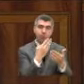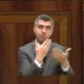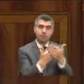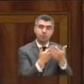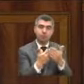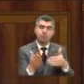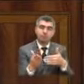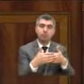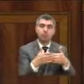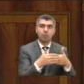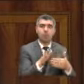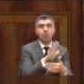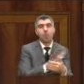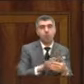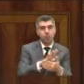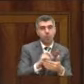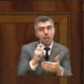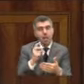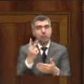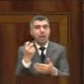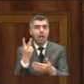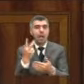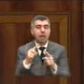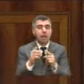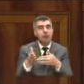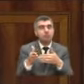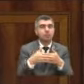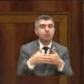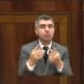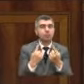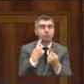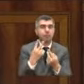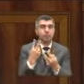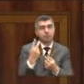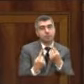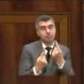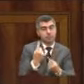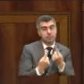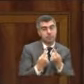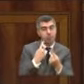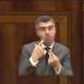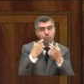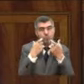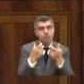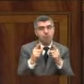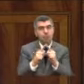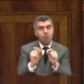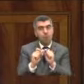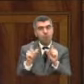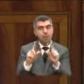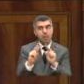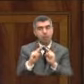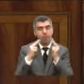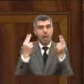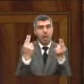تسد من هنا واحد شهر او شهرين. الناس كتنتظر كتشوف هذا، ما كاينه حتى رؤيه عند حتى شي واحد في العالم ما كايناش